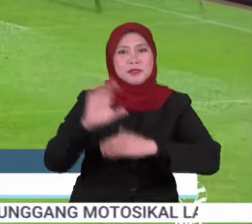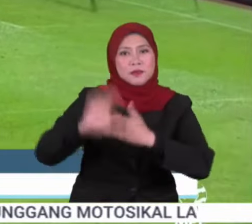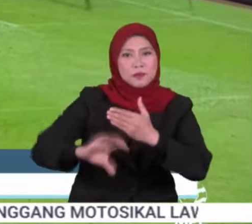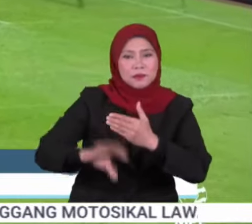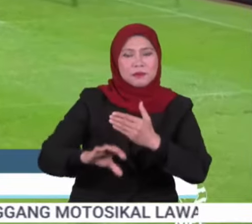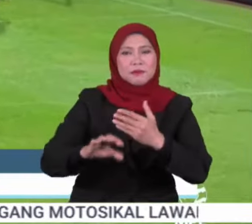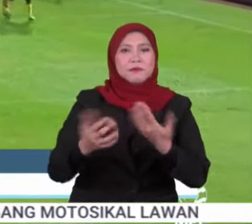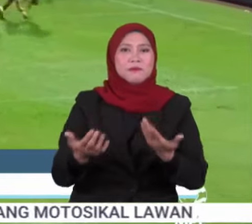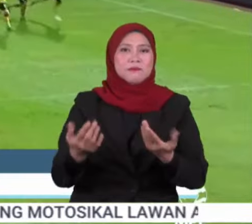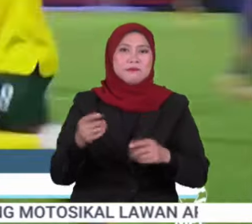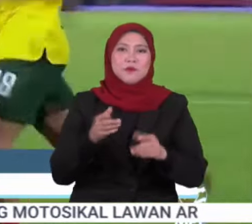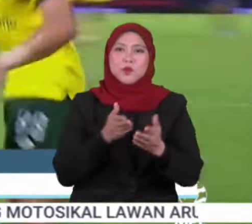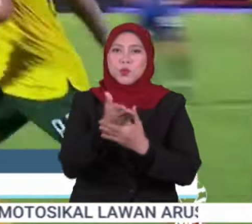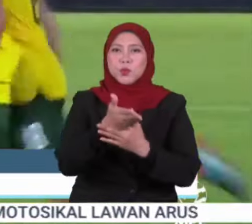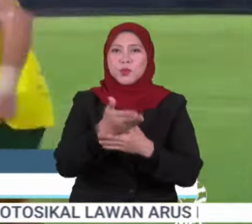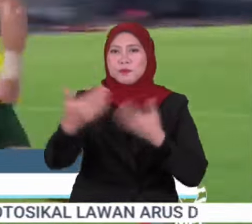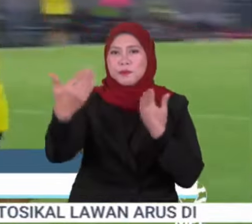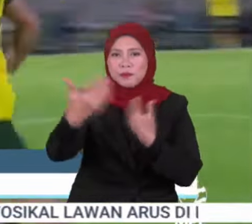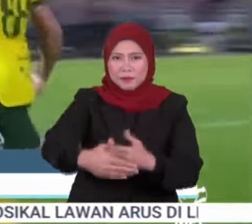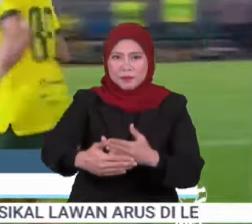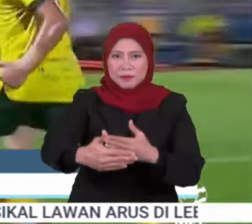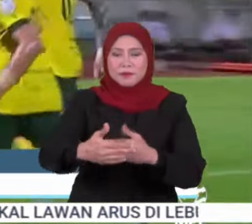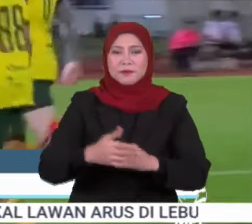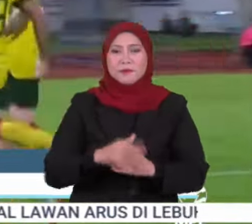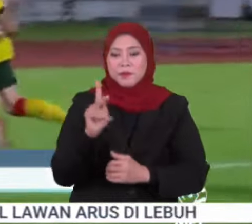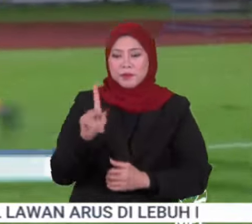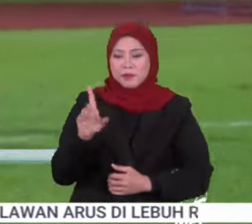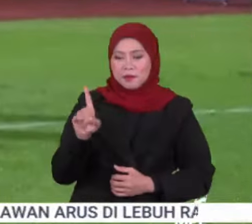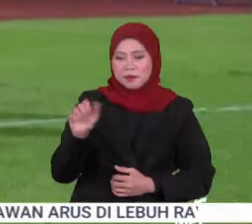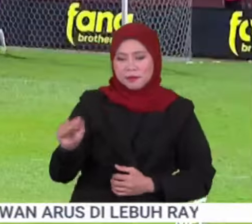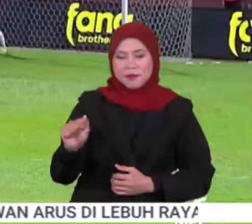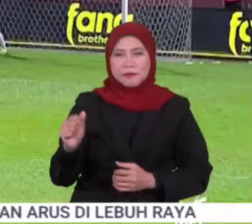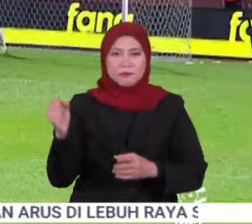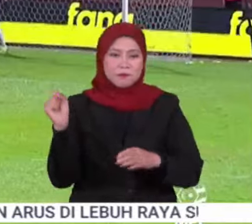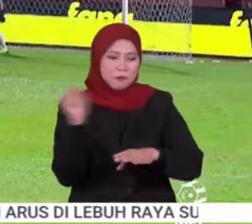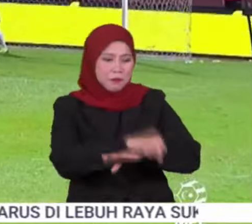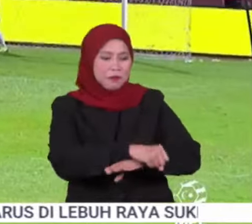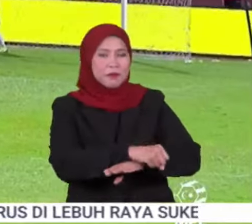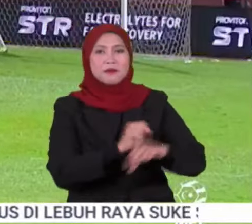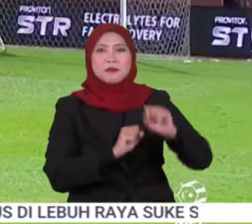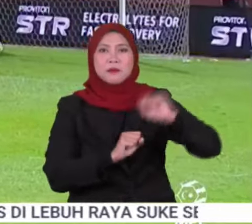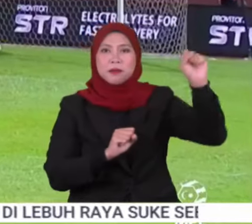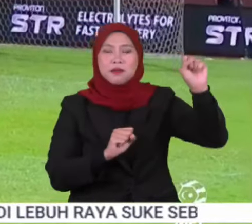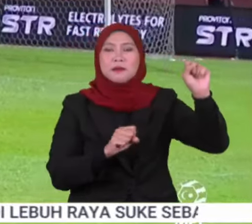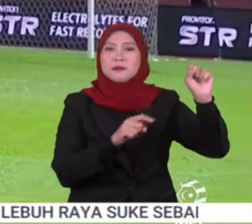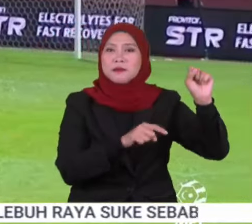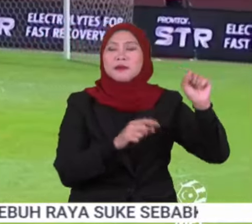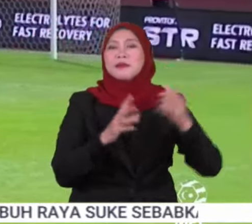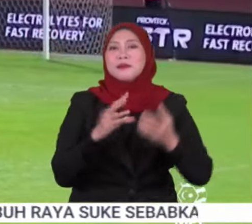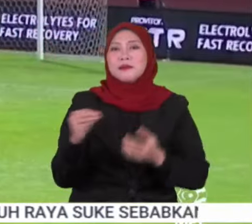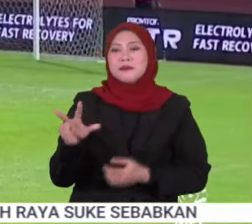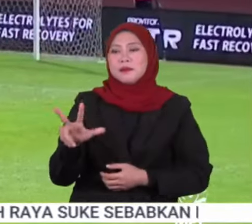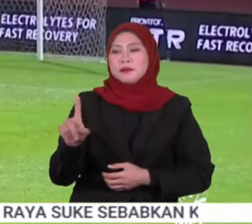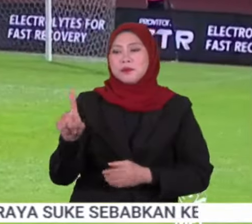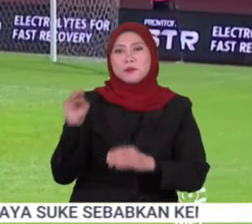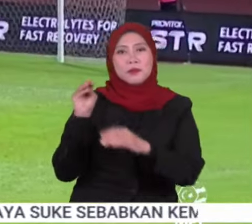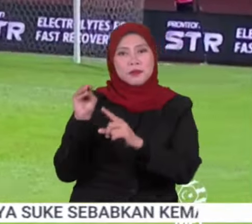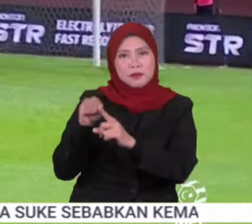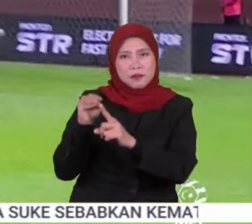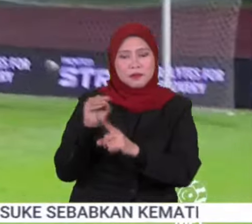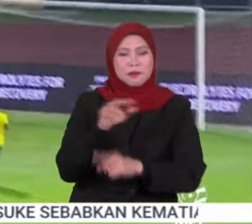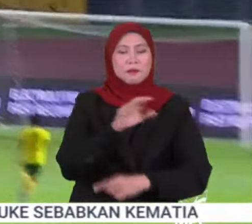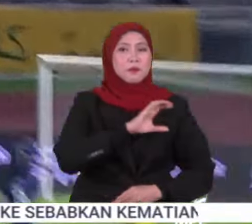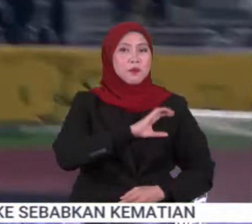juga menerusi penalti. Kemenangan tersebut membolehkan KDAFC memita Sabah FC di kedudukan keempat liga dengan 31 mata,